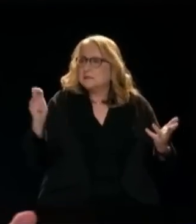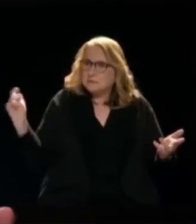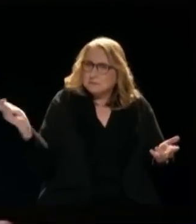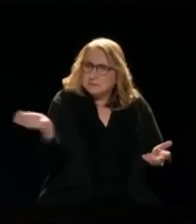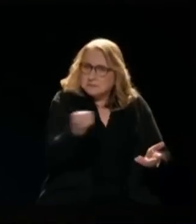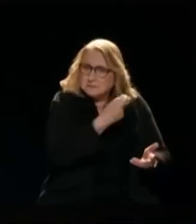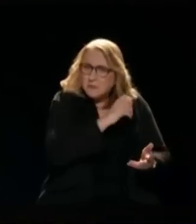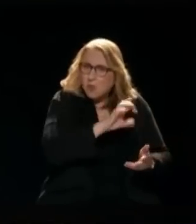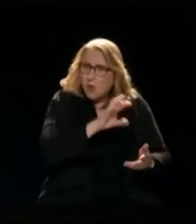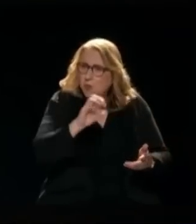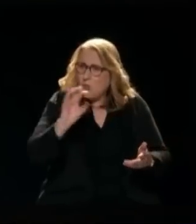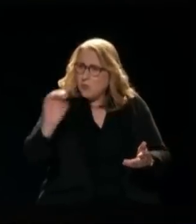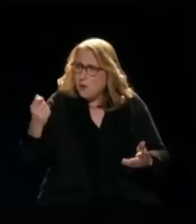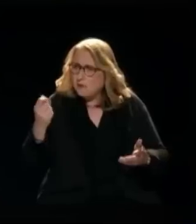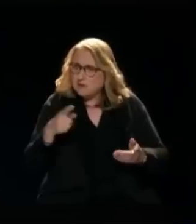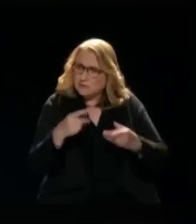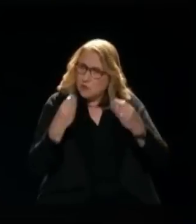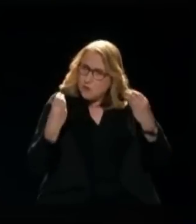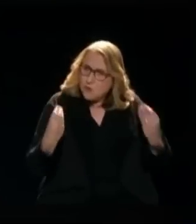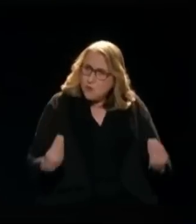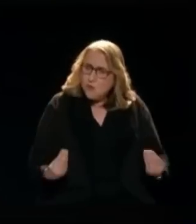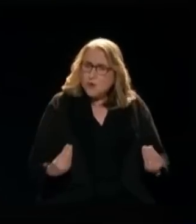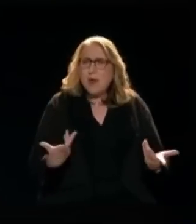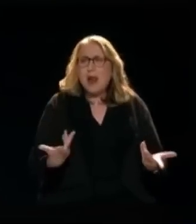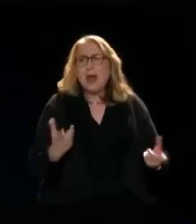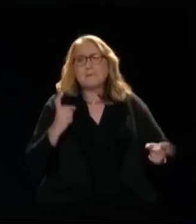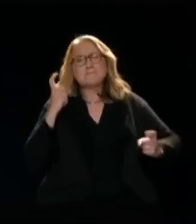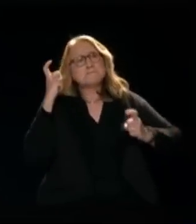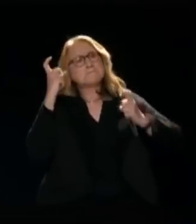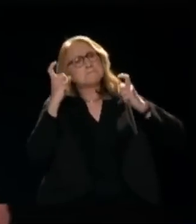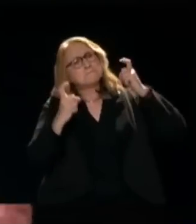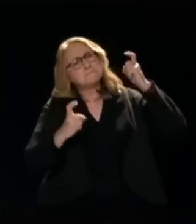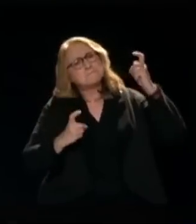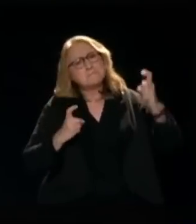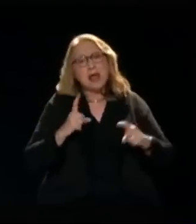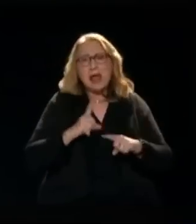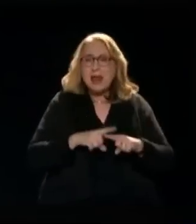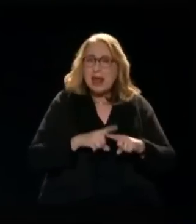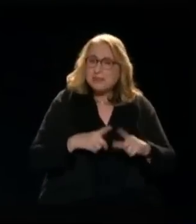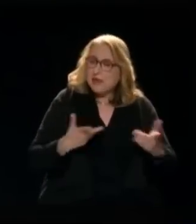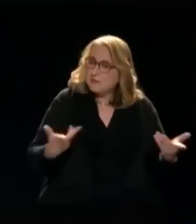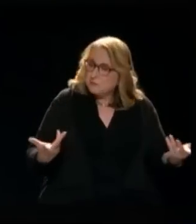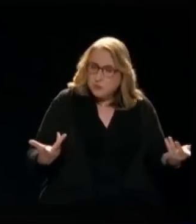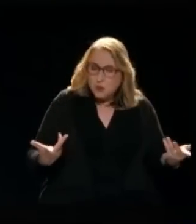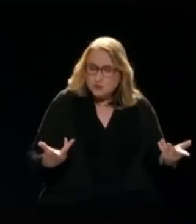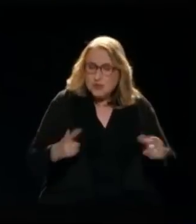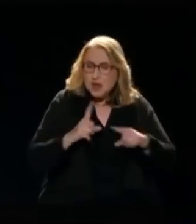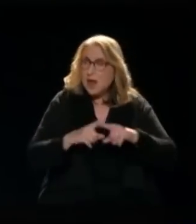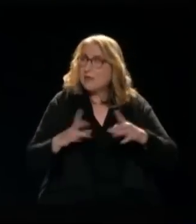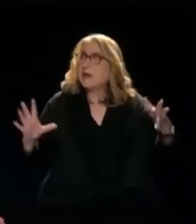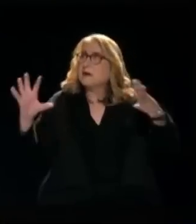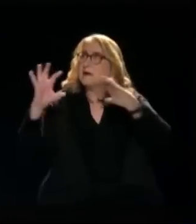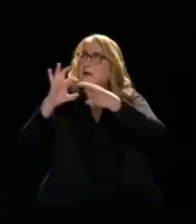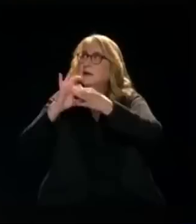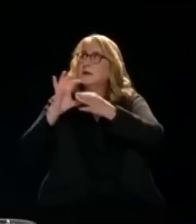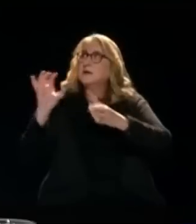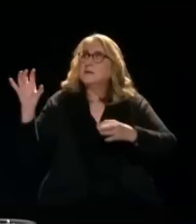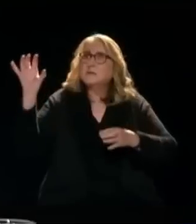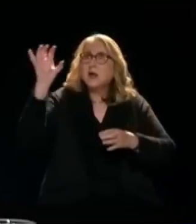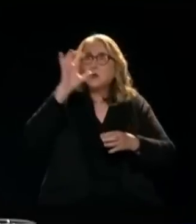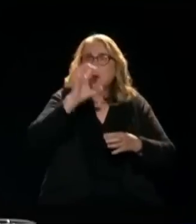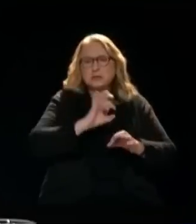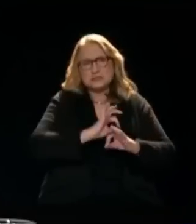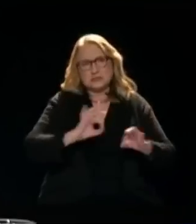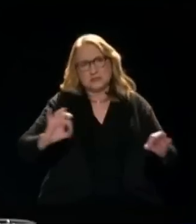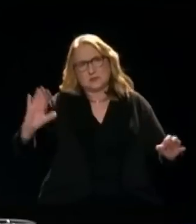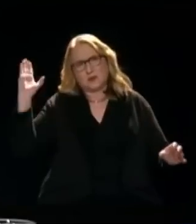για τον πολίτη. Όχι, αλλά γίνεται. Για την εικόνα της χώρας, για τη συνέχεια της χώρας, για τις σχέσεις της χώρας με τα άλλα κράτη. Κοιτάξτε. Δεν σημαίνει τίποτα. Δεν θα έχει